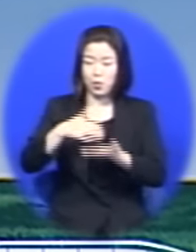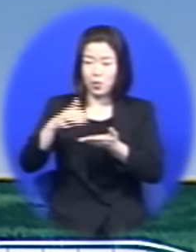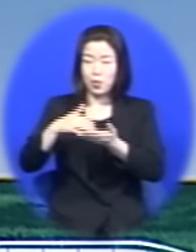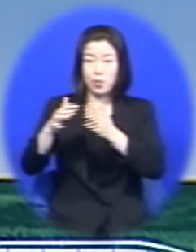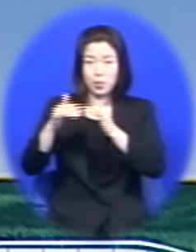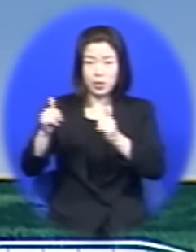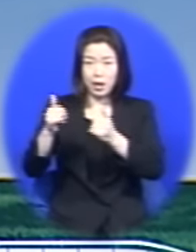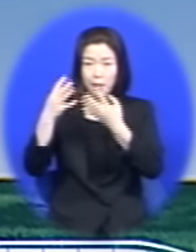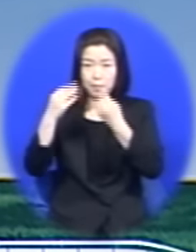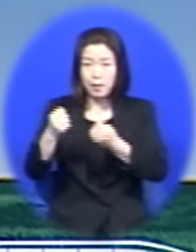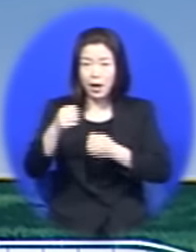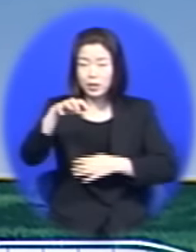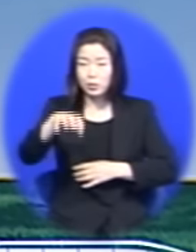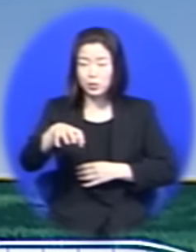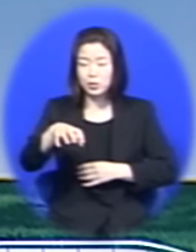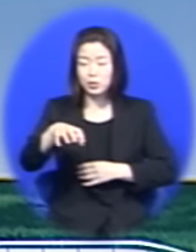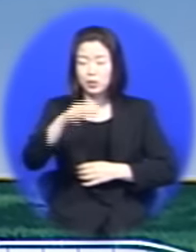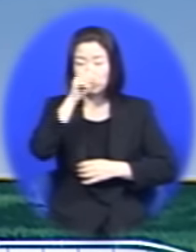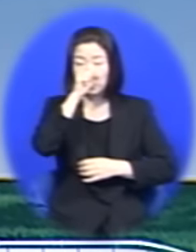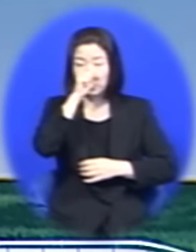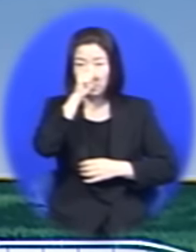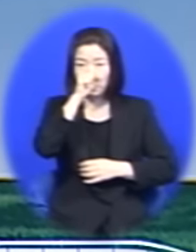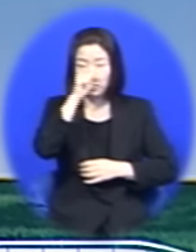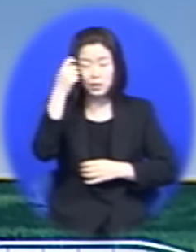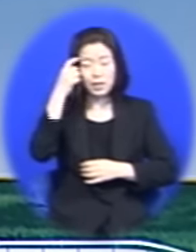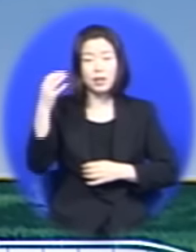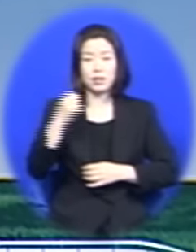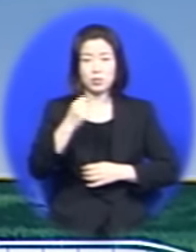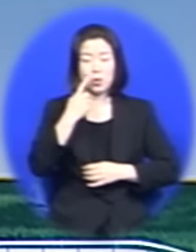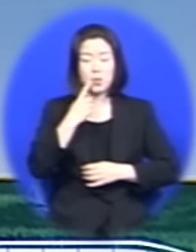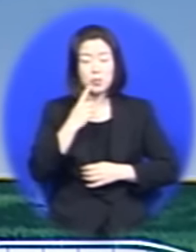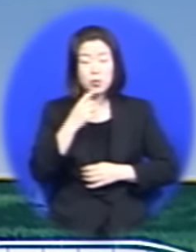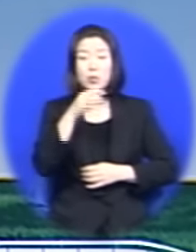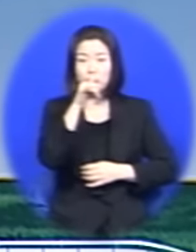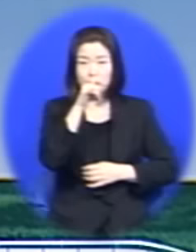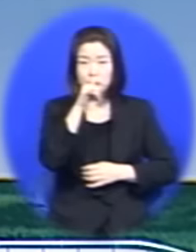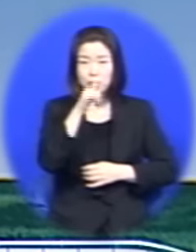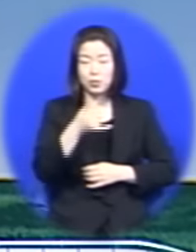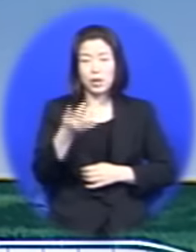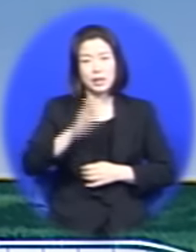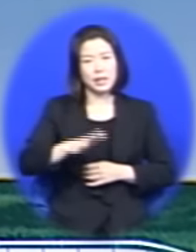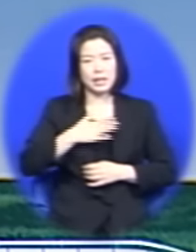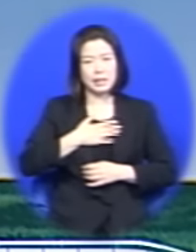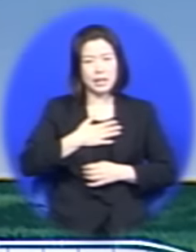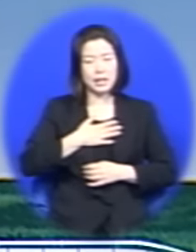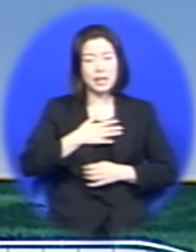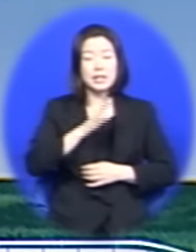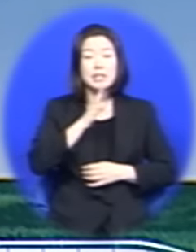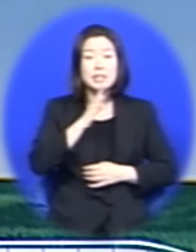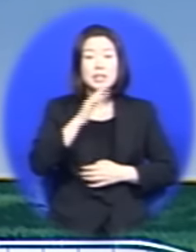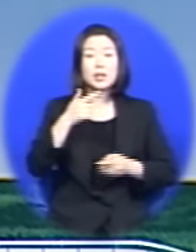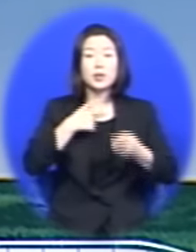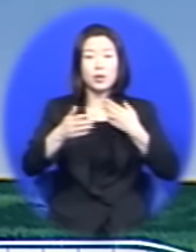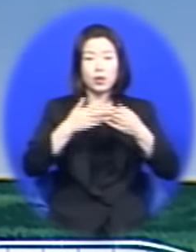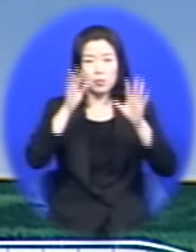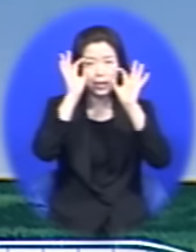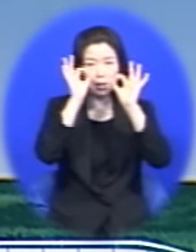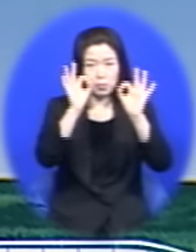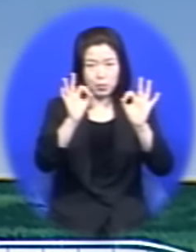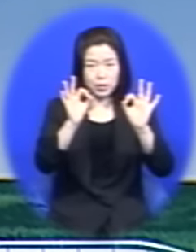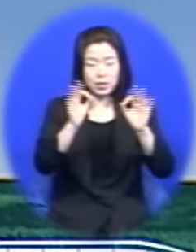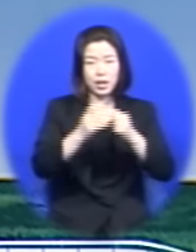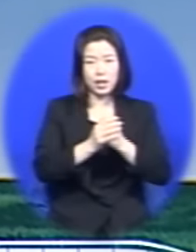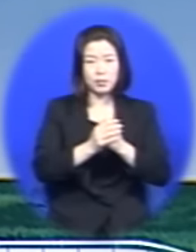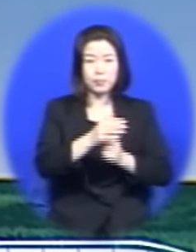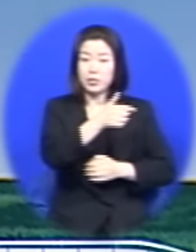거라고 생각했습니다. 부러웠기도 하고. 그런데 제가 실제로 경험해 보니까 큰 교회, 작은